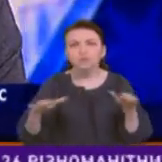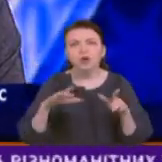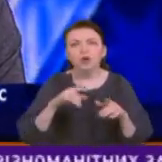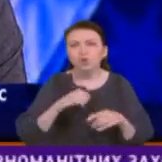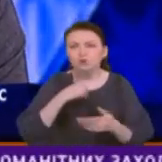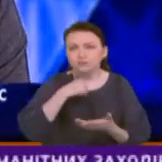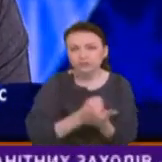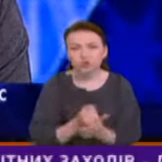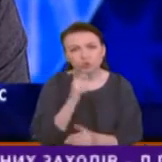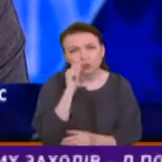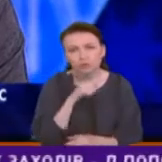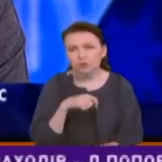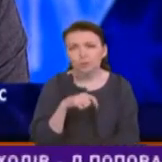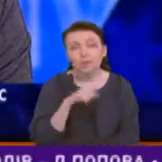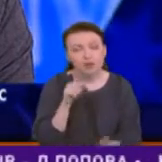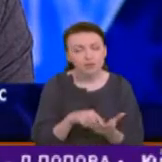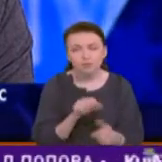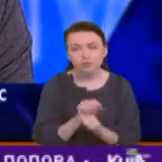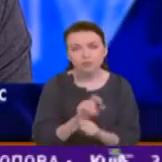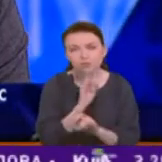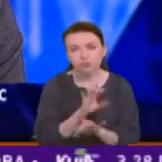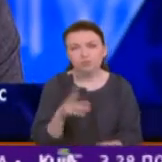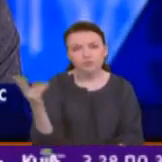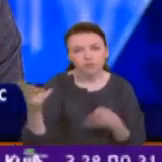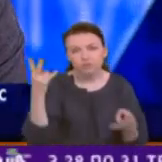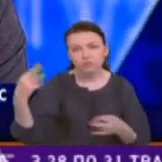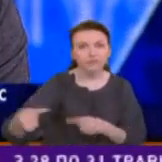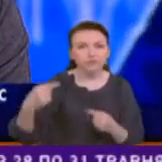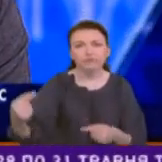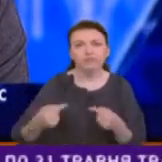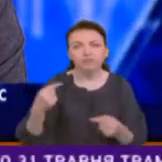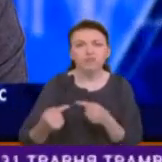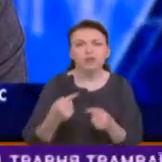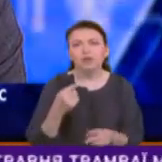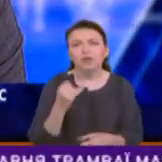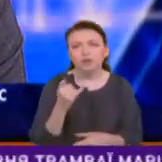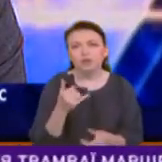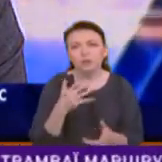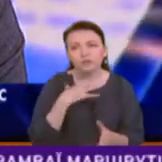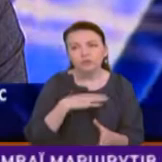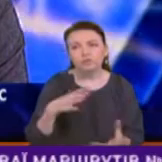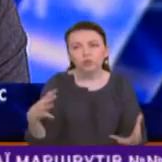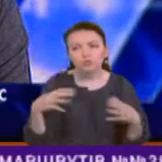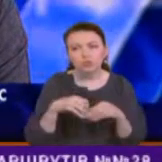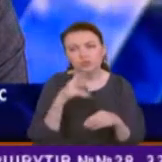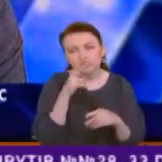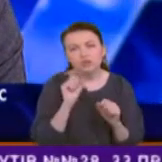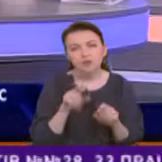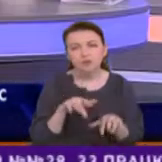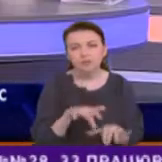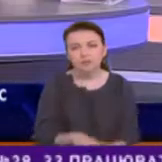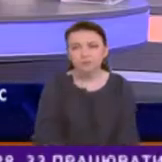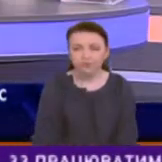вирішити українське питання не будуть припинятися ні з боку Москви, ні з боку греків. Ну і, звичайно, нам доведеться об'єднуватися і дивитися, як діяти. Ви